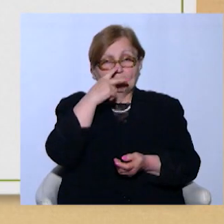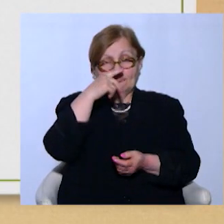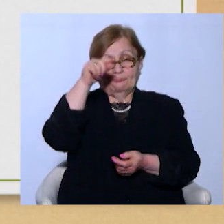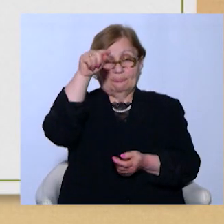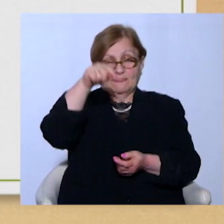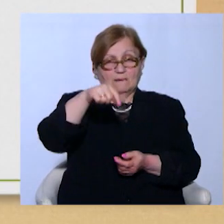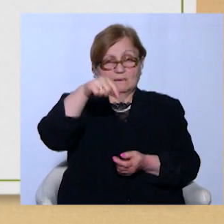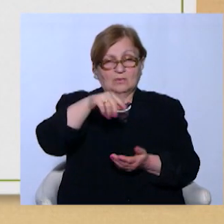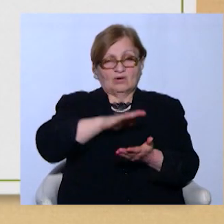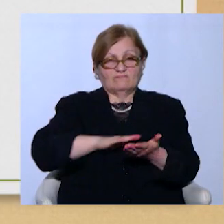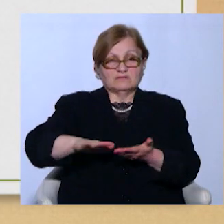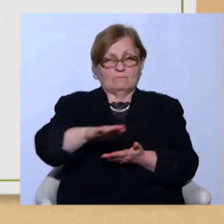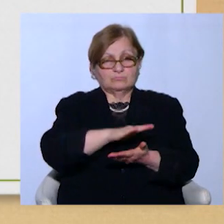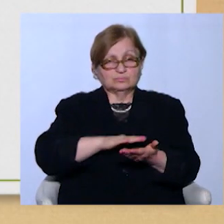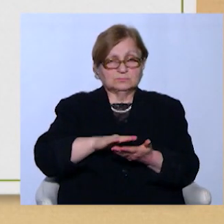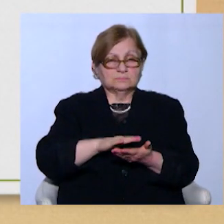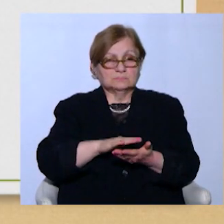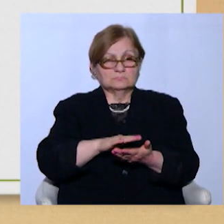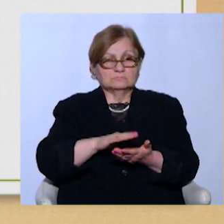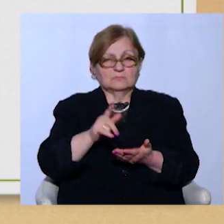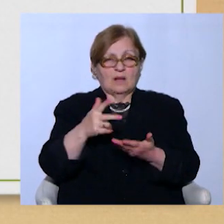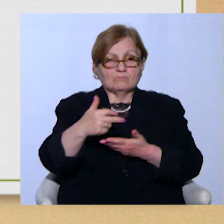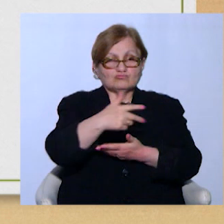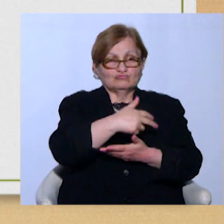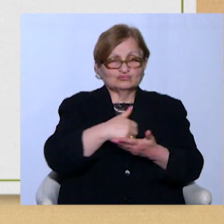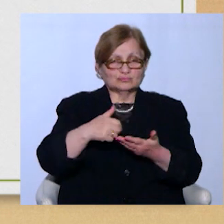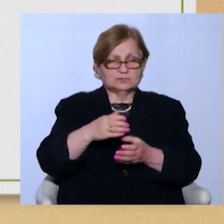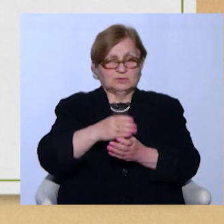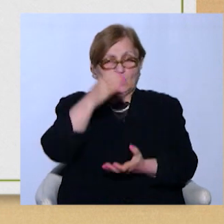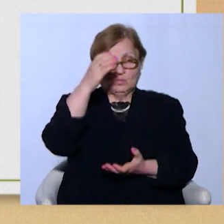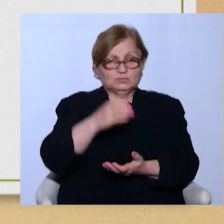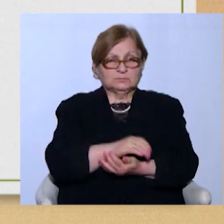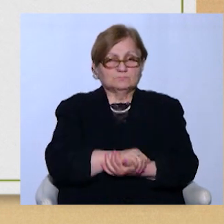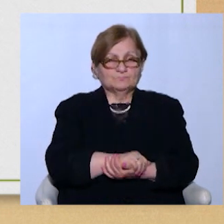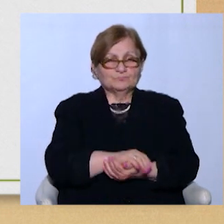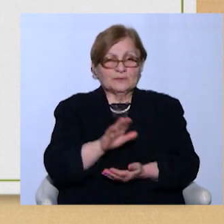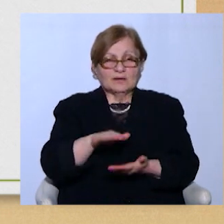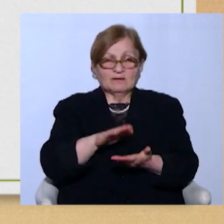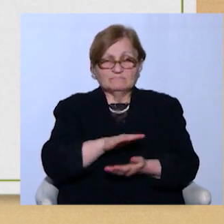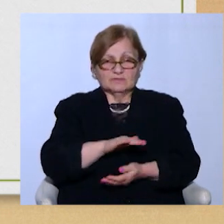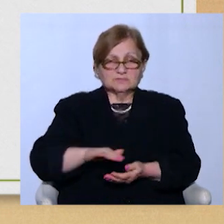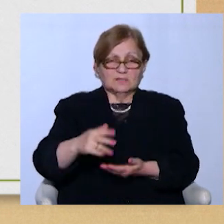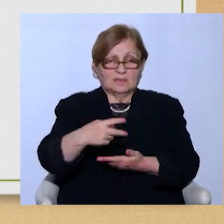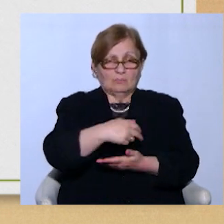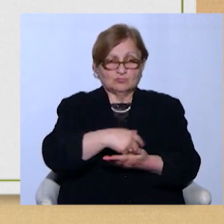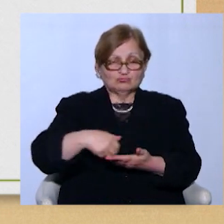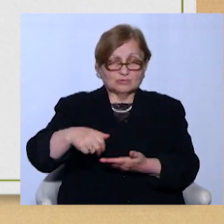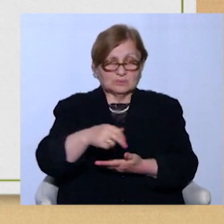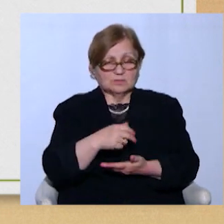და ქვევიდან ქვედა ფუძიდან ამოჭრილი კონუსი. მიუხედავად იმისა, რომ ქვედა კონუსი არის ამოჭრილი,